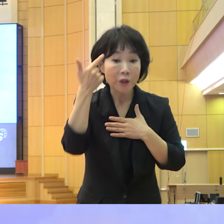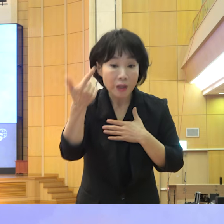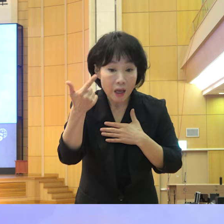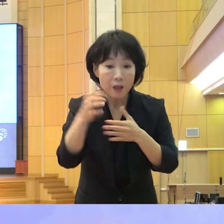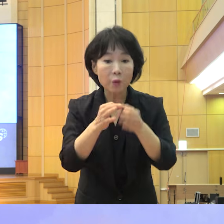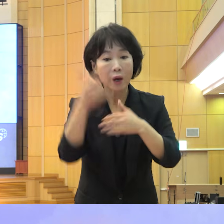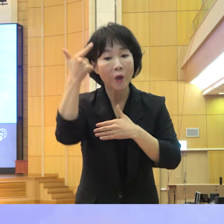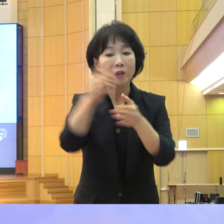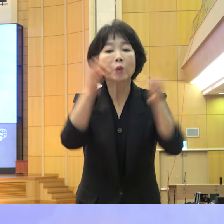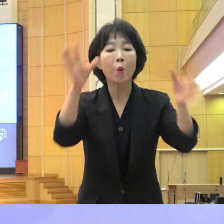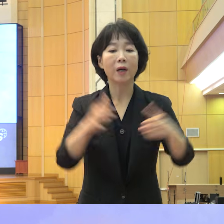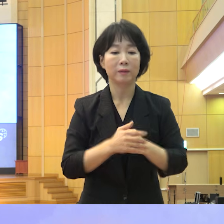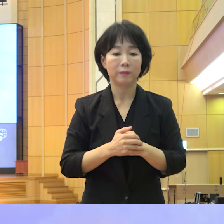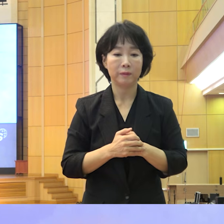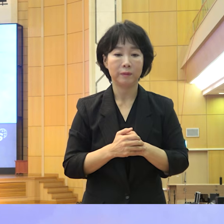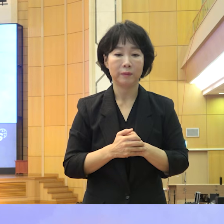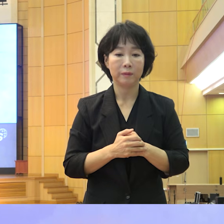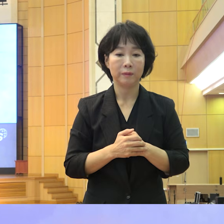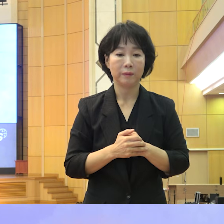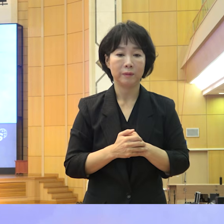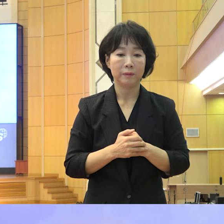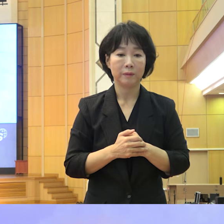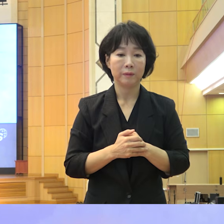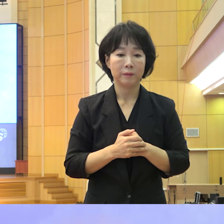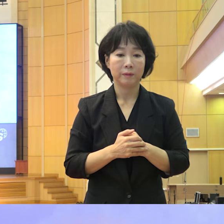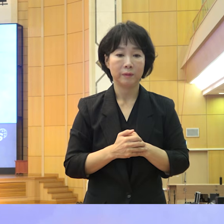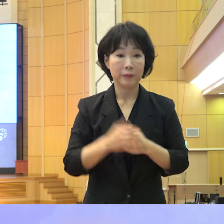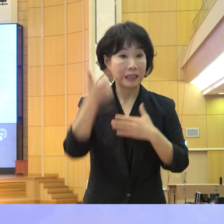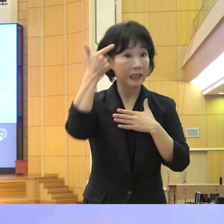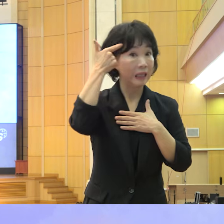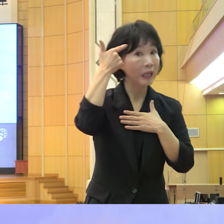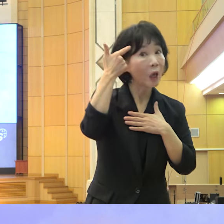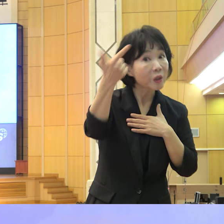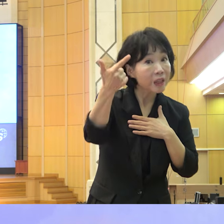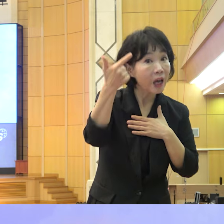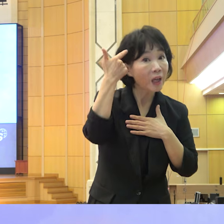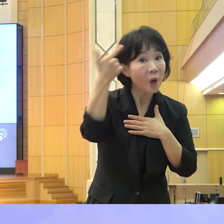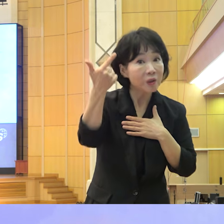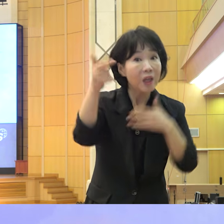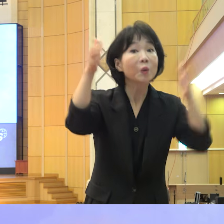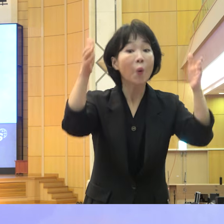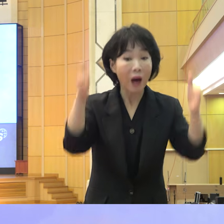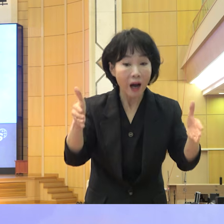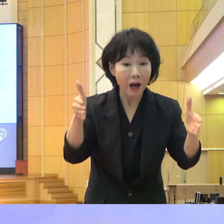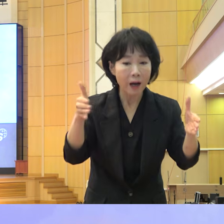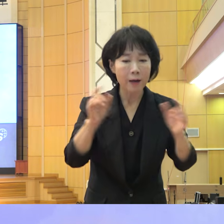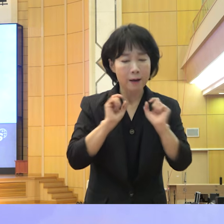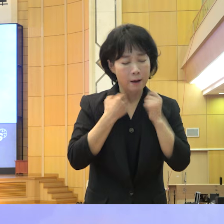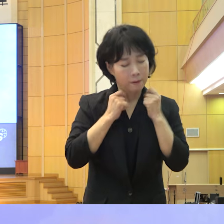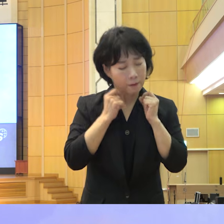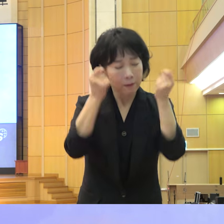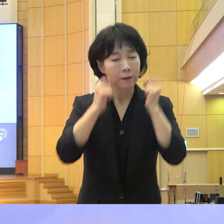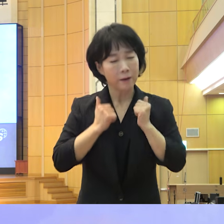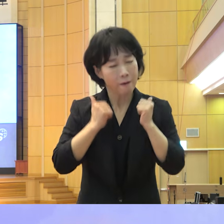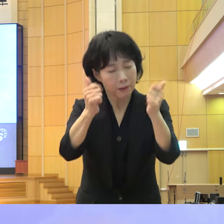날이 안식일 날이니까 한 주 동안에서 엿새 동안은 힘써서 내